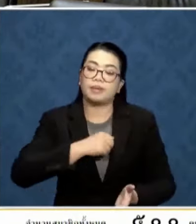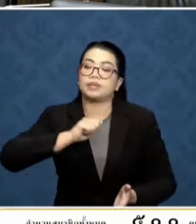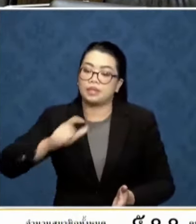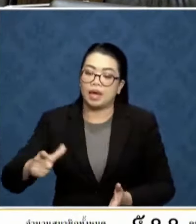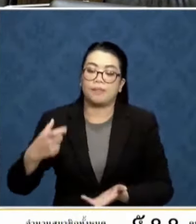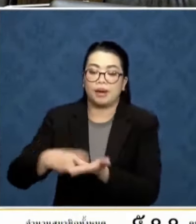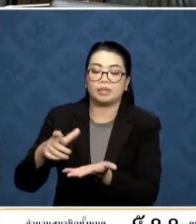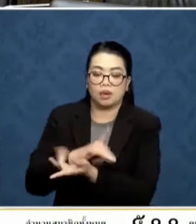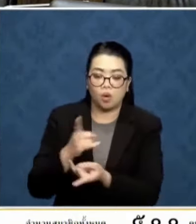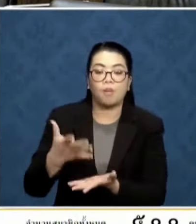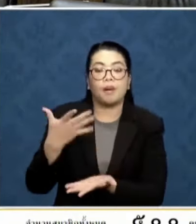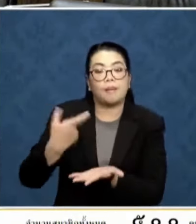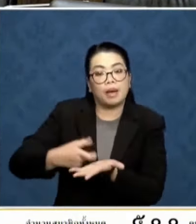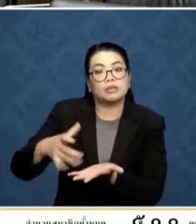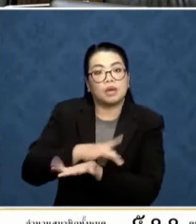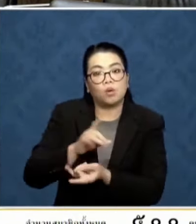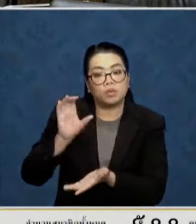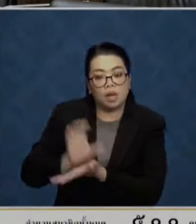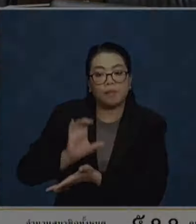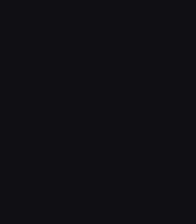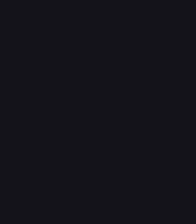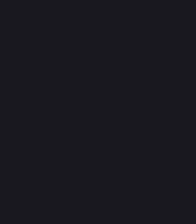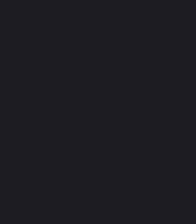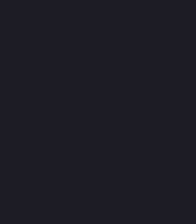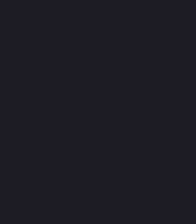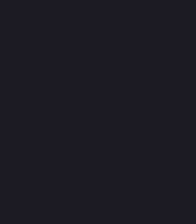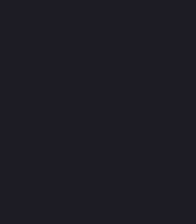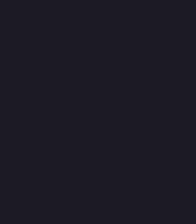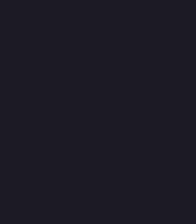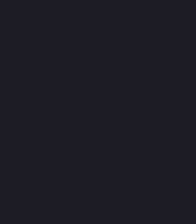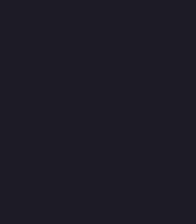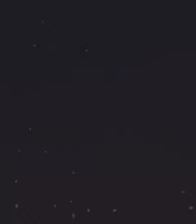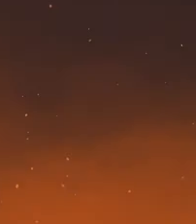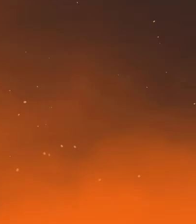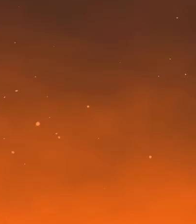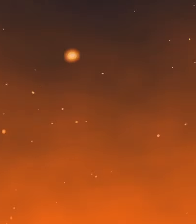เงยจากเงินก้อนนั้นของผู้ประกันตนทุกคนแบบนี้ครับขอบคุณครับ